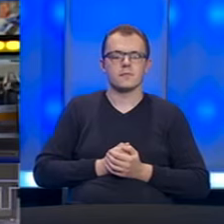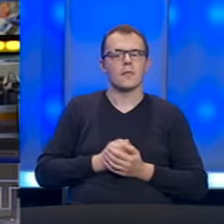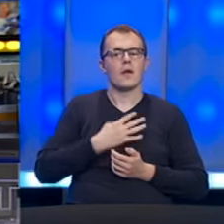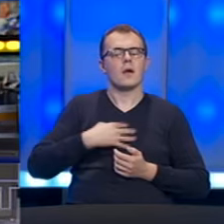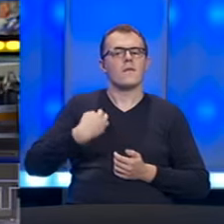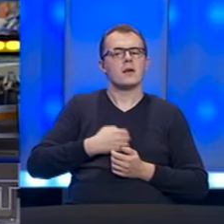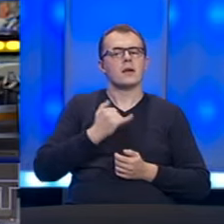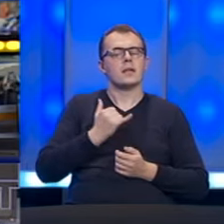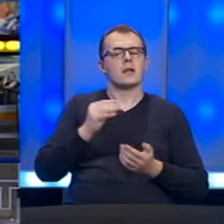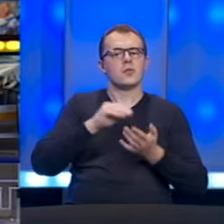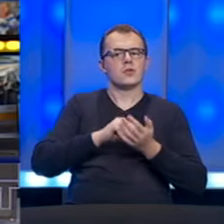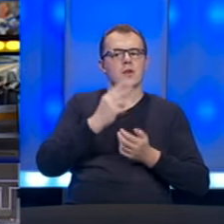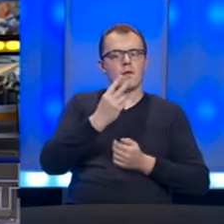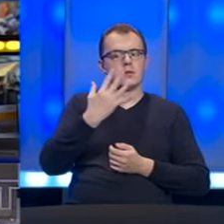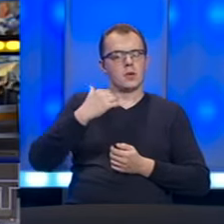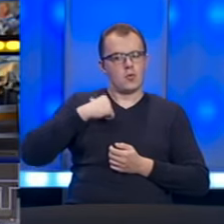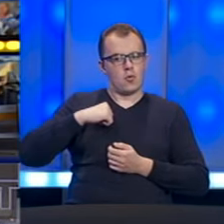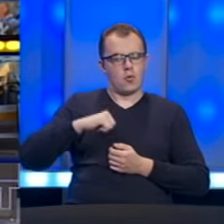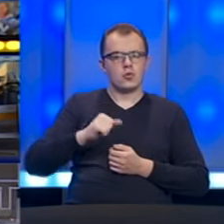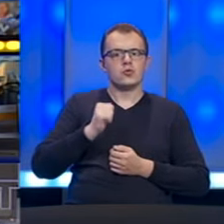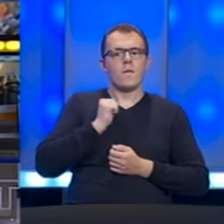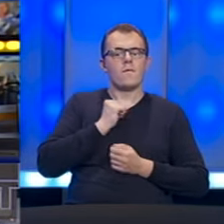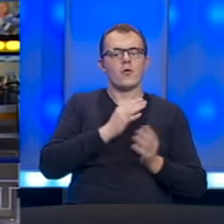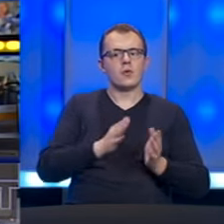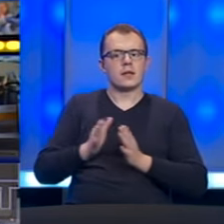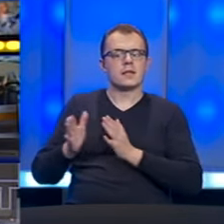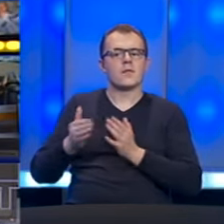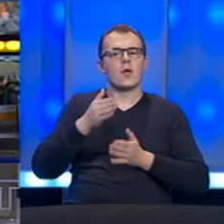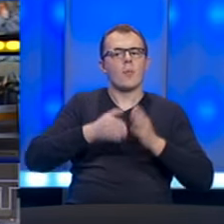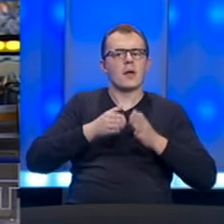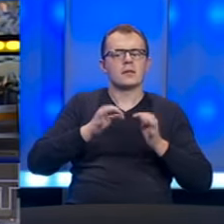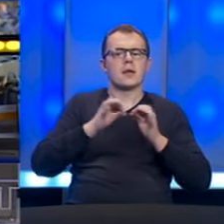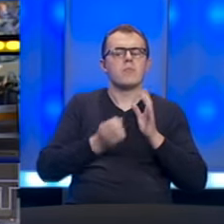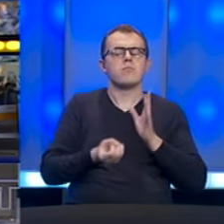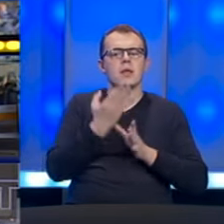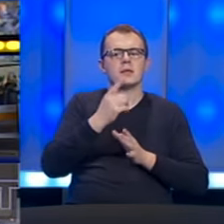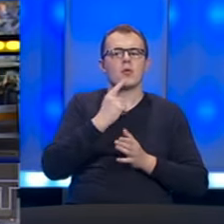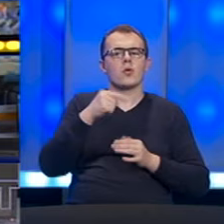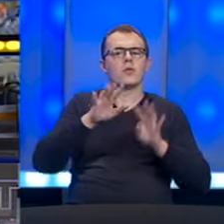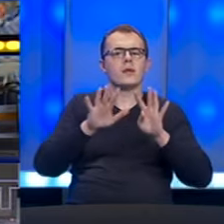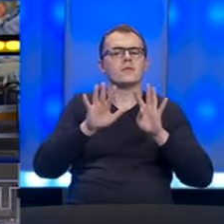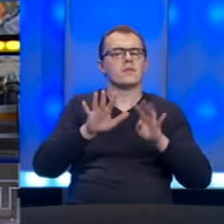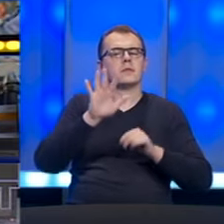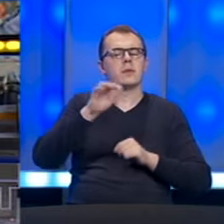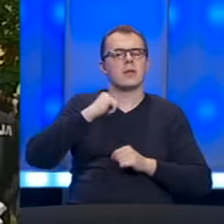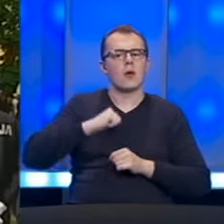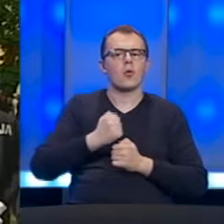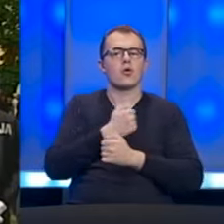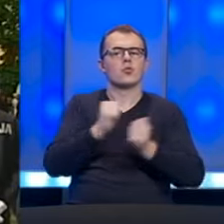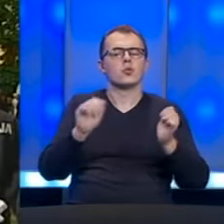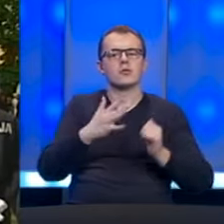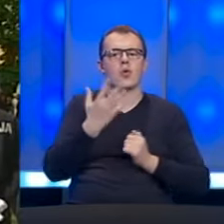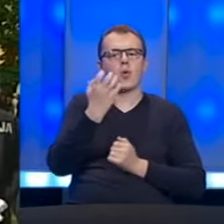Hrvatska danas obilježava 25. godišnjicu vojno-redarstvene operacije Bljesak, u kojoj je 1995. godine oslobođeno